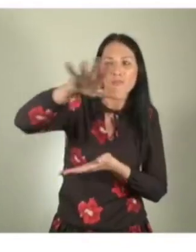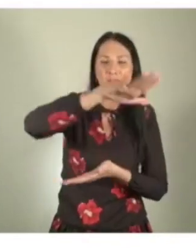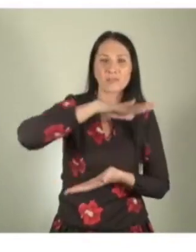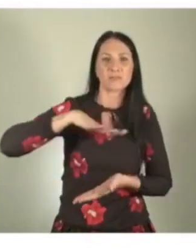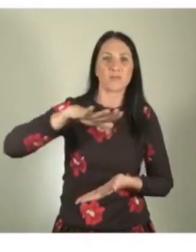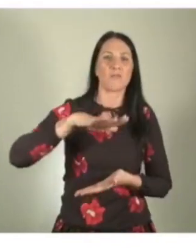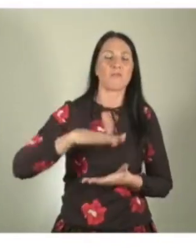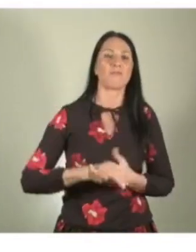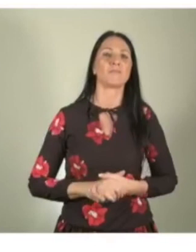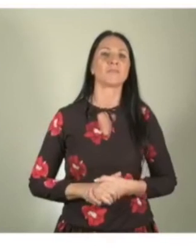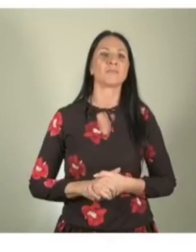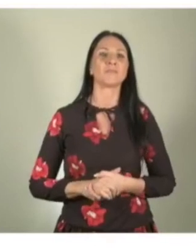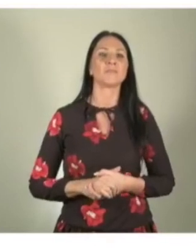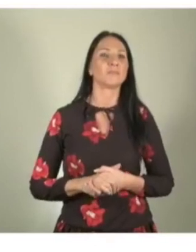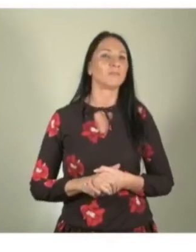czy